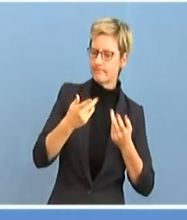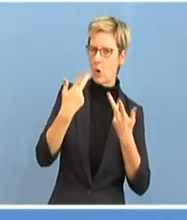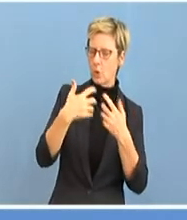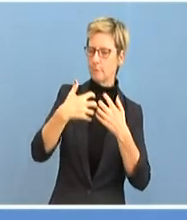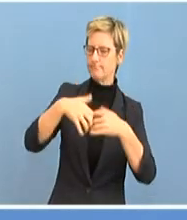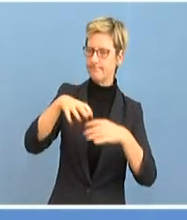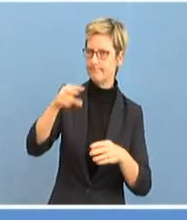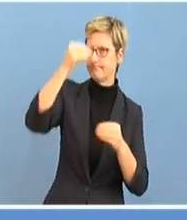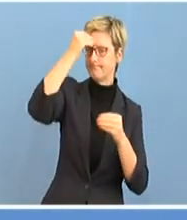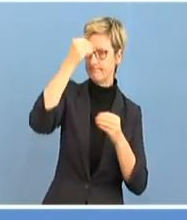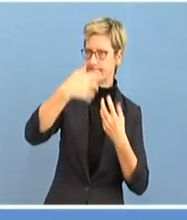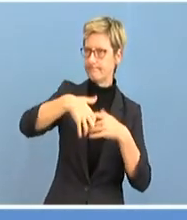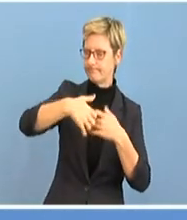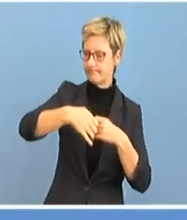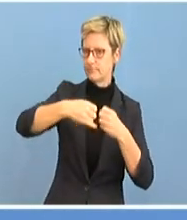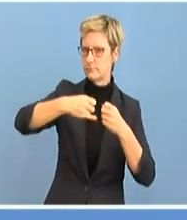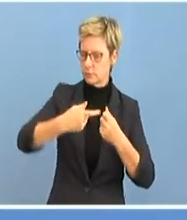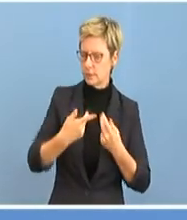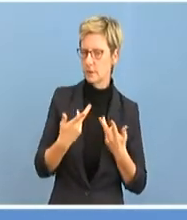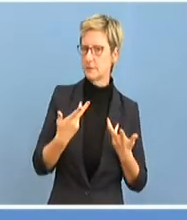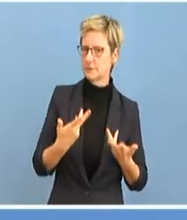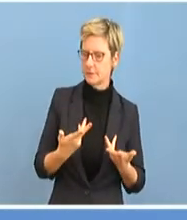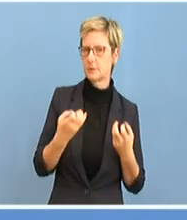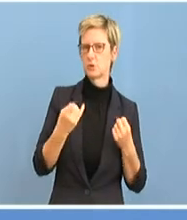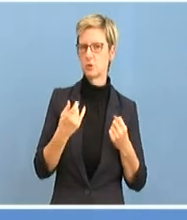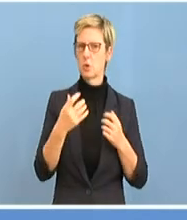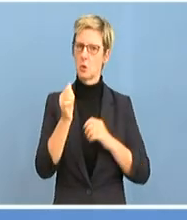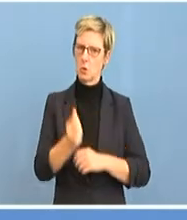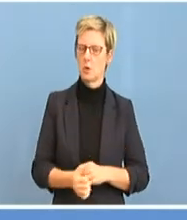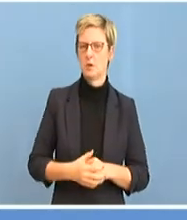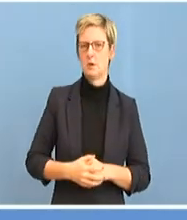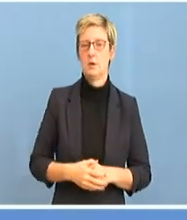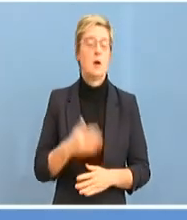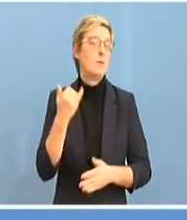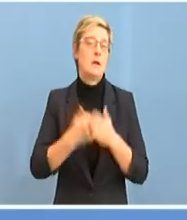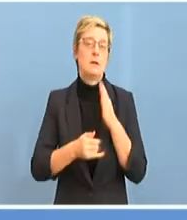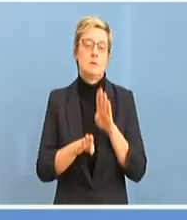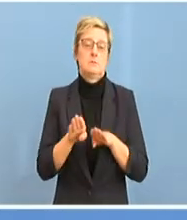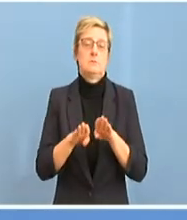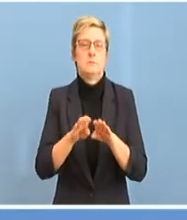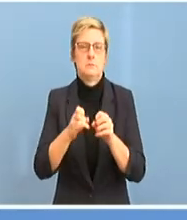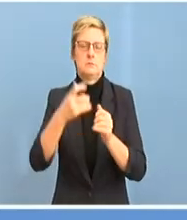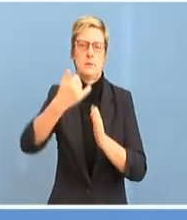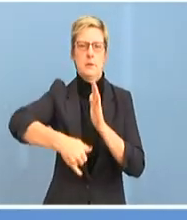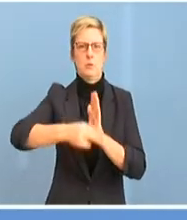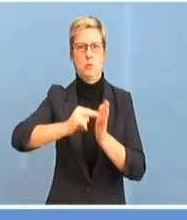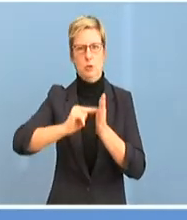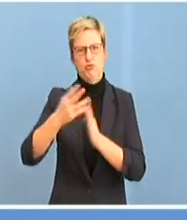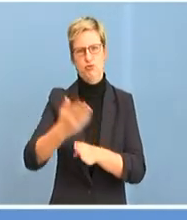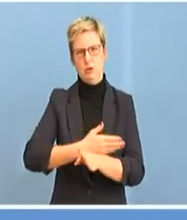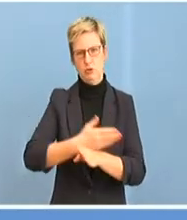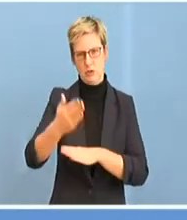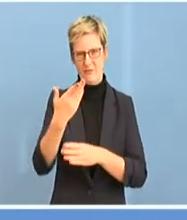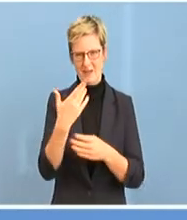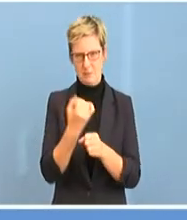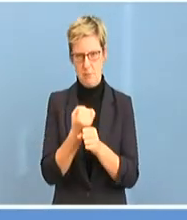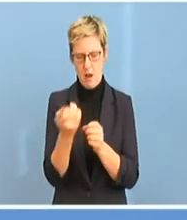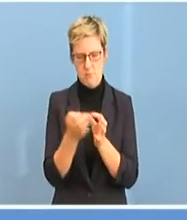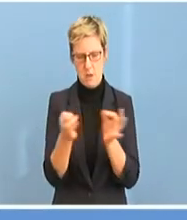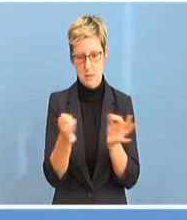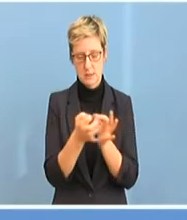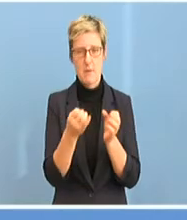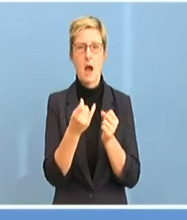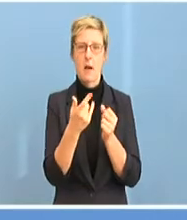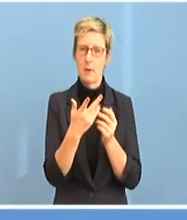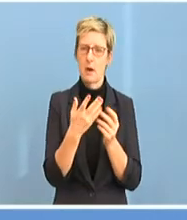verarbeitet, aufgenommen. Am Ende sind es jetzt politische Entscheidungen, wie es immer politische Entscheidungen waren, in die